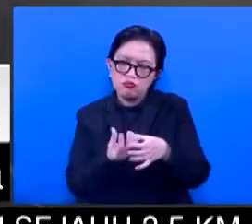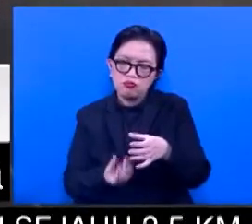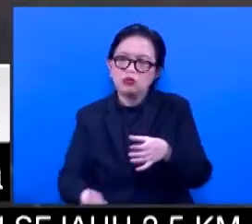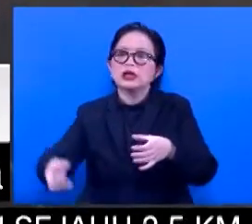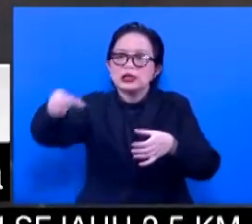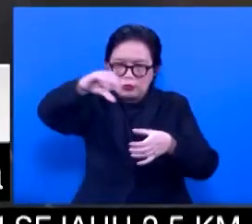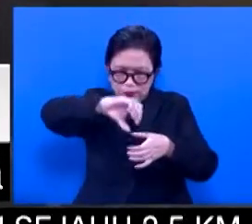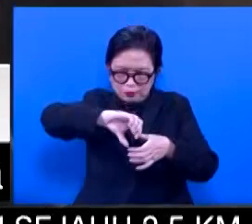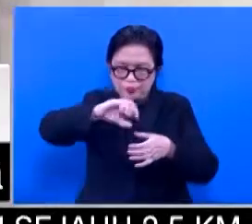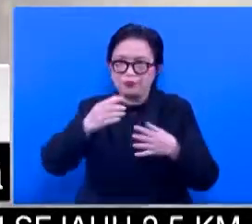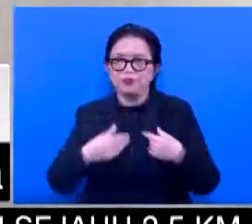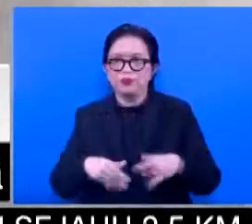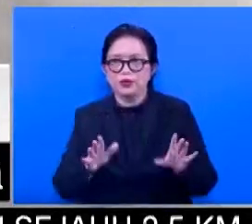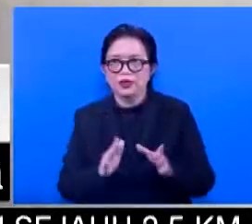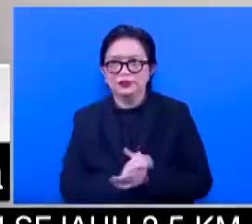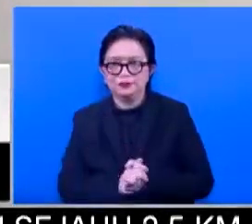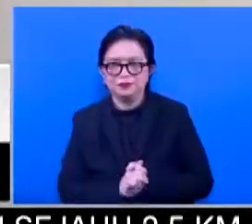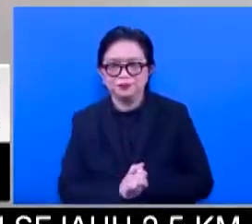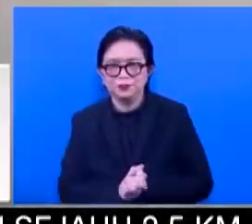di bagian bawah baru kita masak.